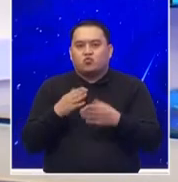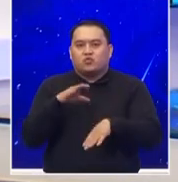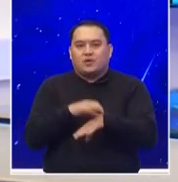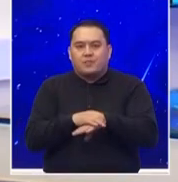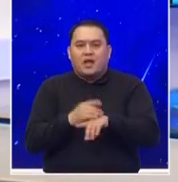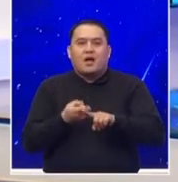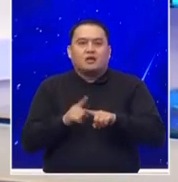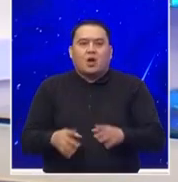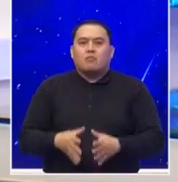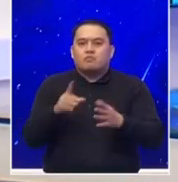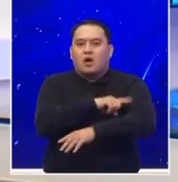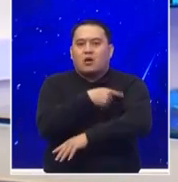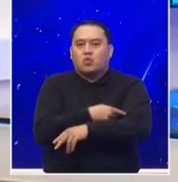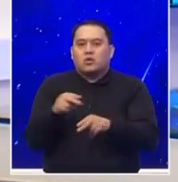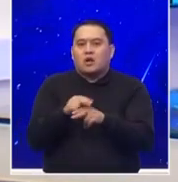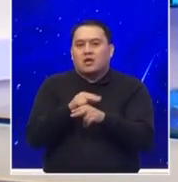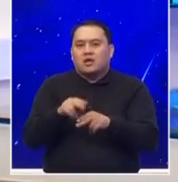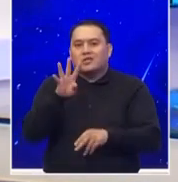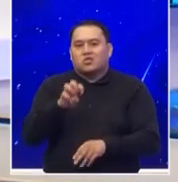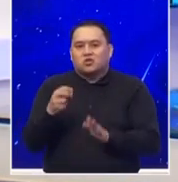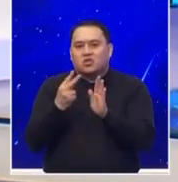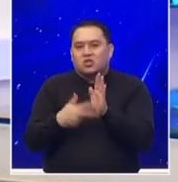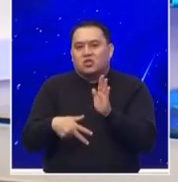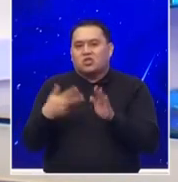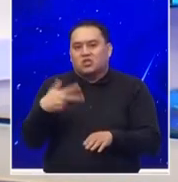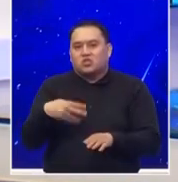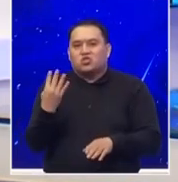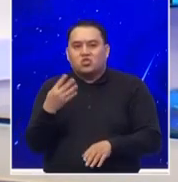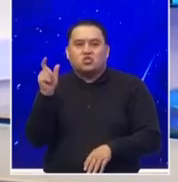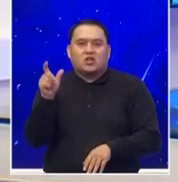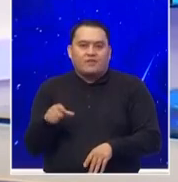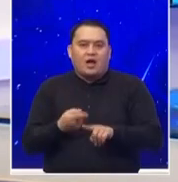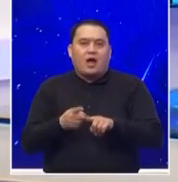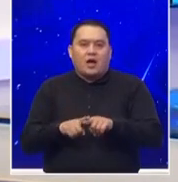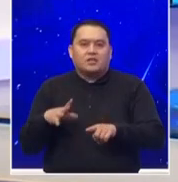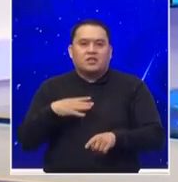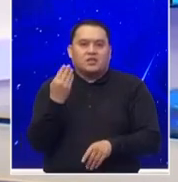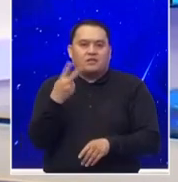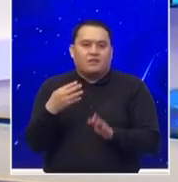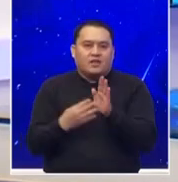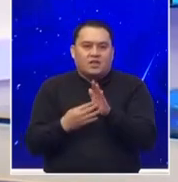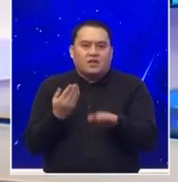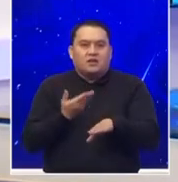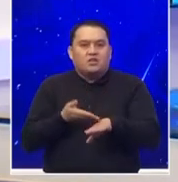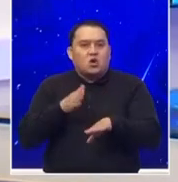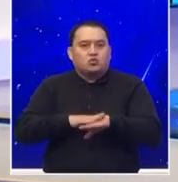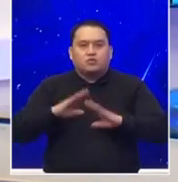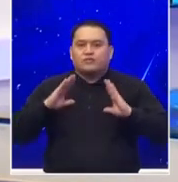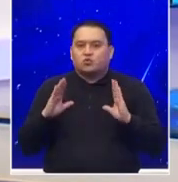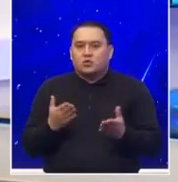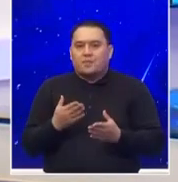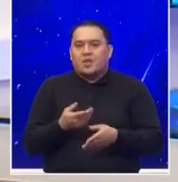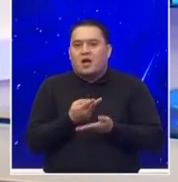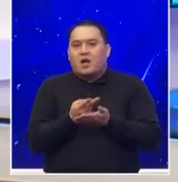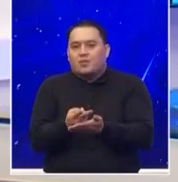КВИ. В больницах на лечении находится 434 человека, из них 29 в тяжелом